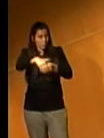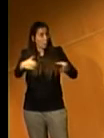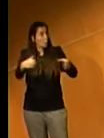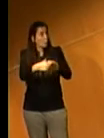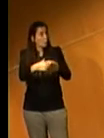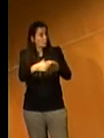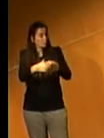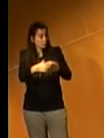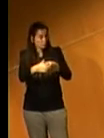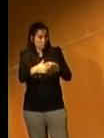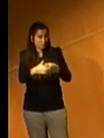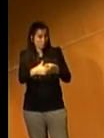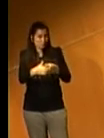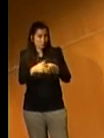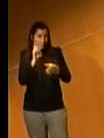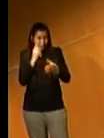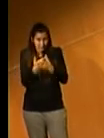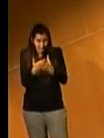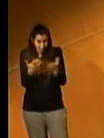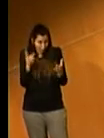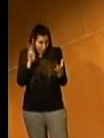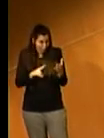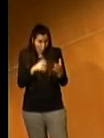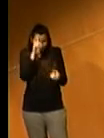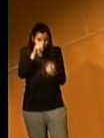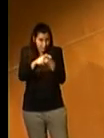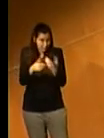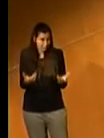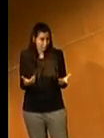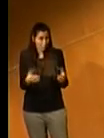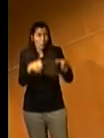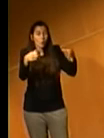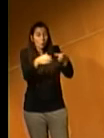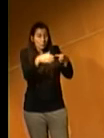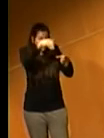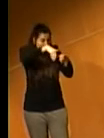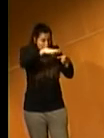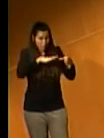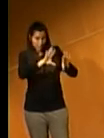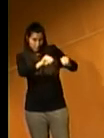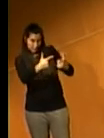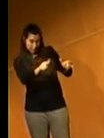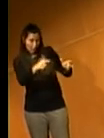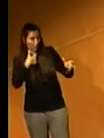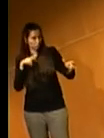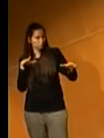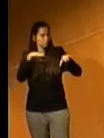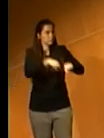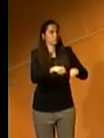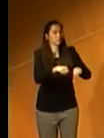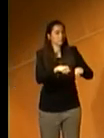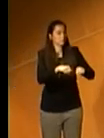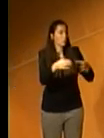Parce qu'il s'agit quand même de trouver sa place dans un groupe, au fond. Que ce groupe se situe ici ou là,